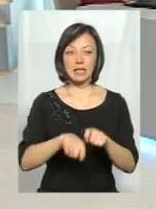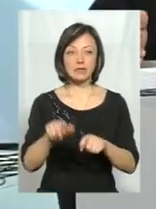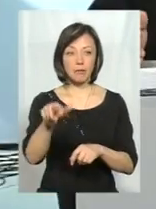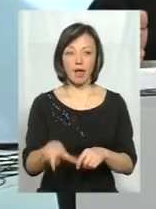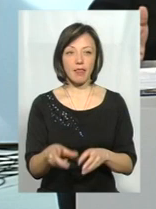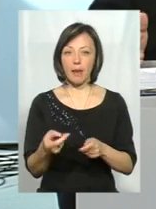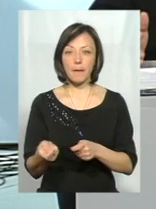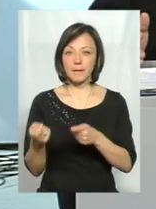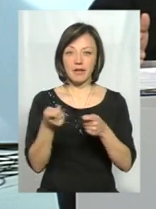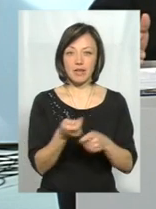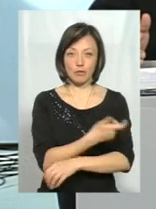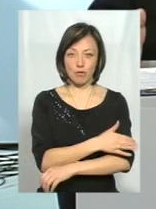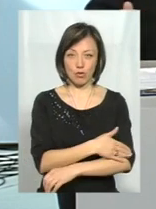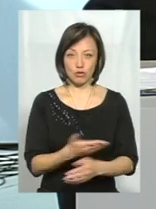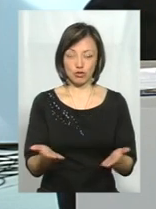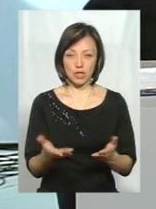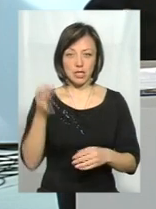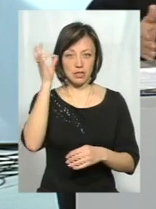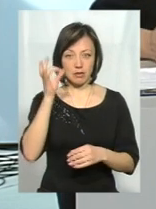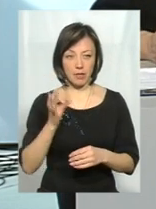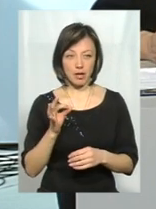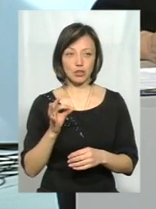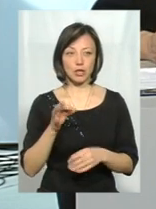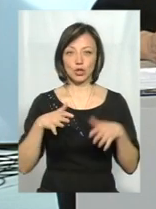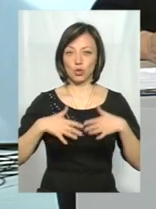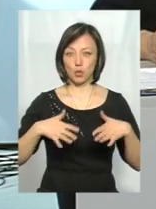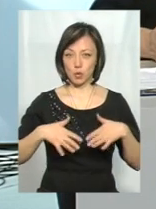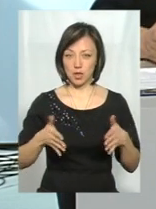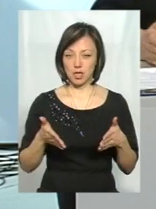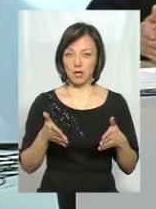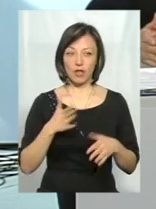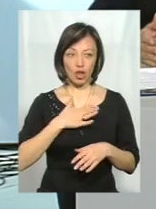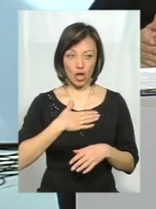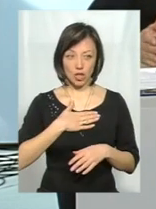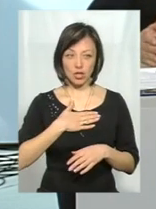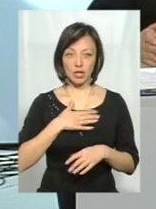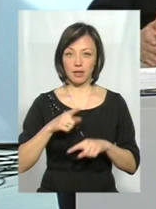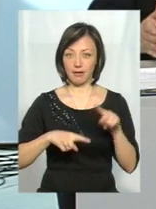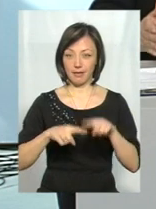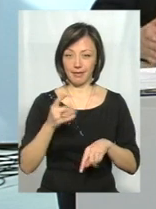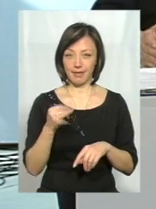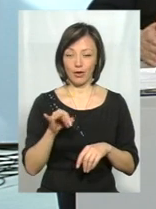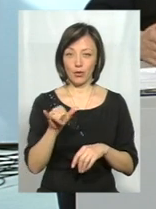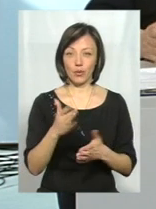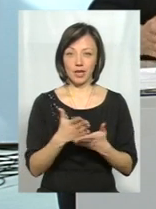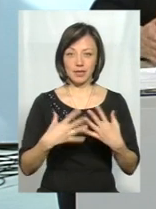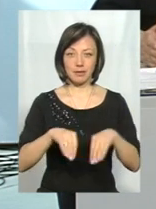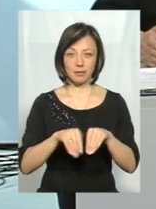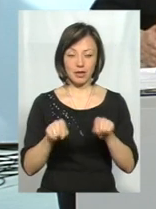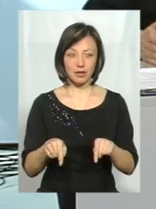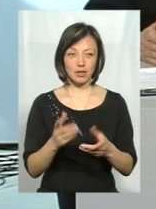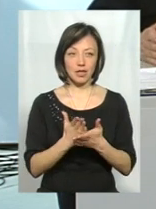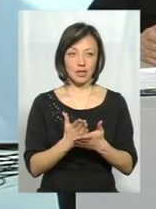же ж не привезений з Польщі, з Німеччини, з Грузії. Він наш рідний. В нього є сім'я тут, в нього